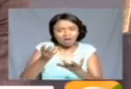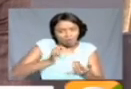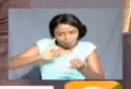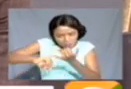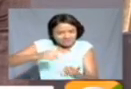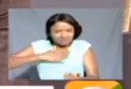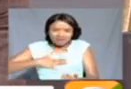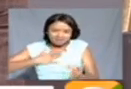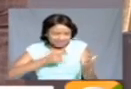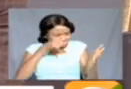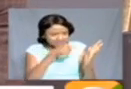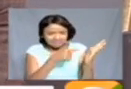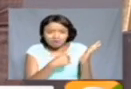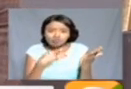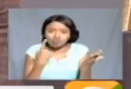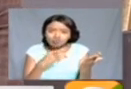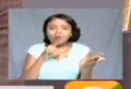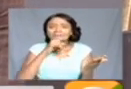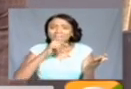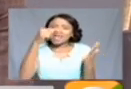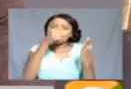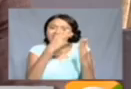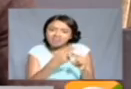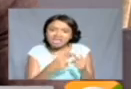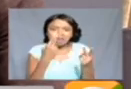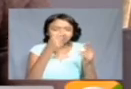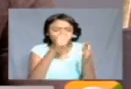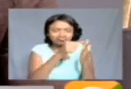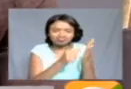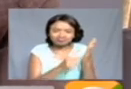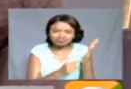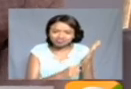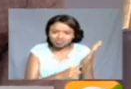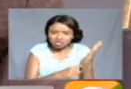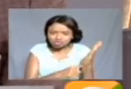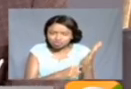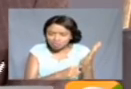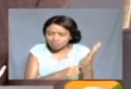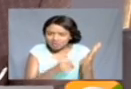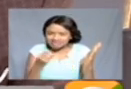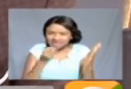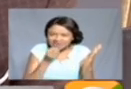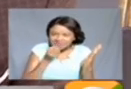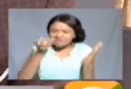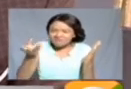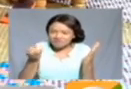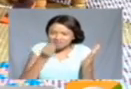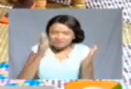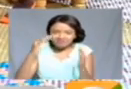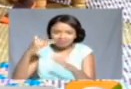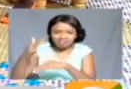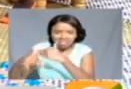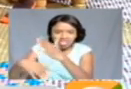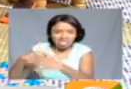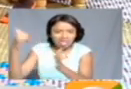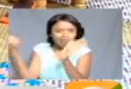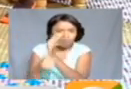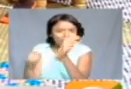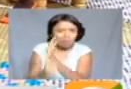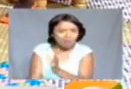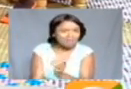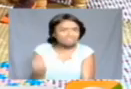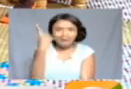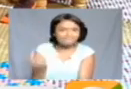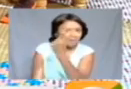hivi. Mm-hmm. Wengi baada ya kutafuta suluhisho ndio wa kesi. Mm-hmm. Kwa sababu anasema sio wengi ambao wa kesi zitakuwa mwanzo mwanzo. Mm-hmm. Zitakuwa mwanzo mwanzo